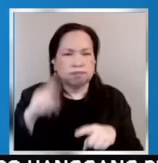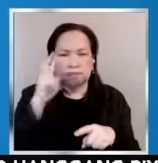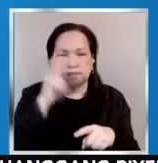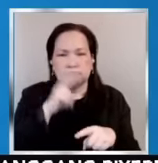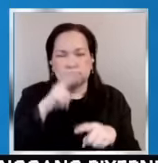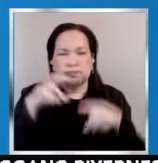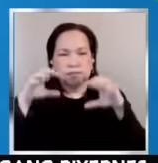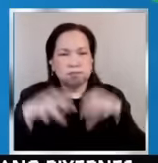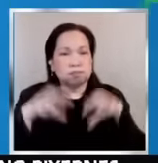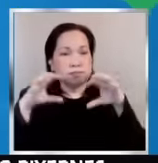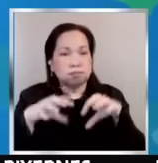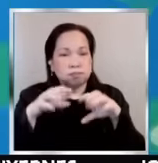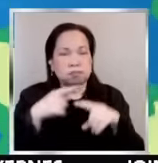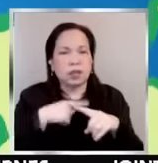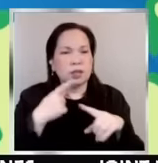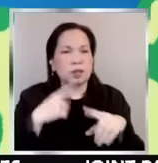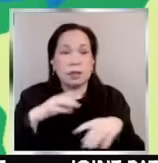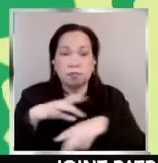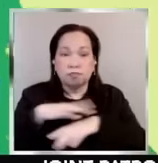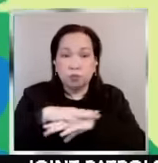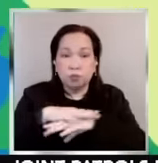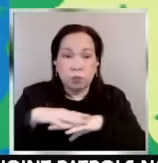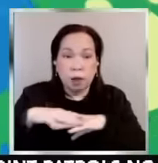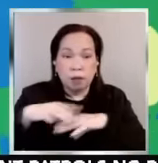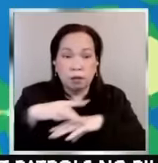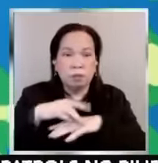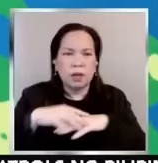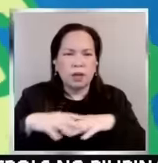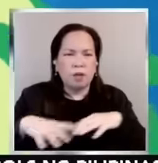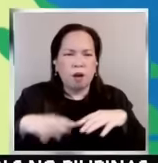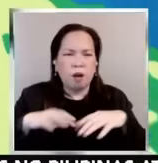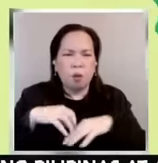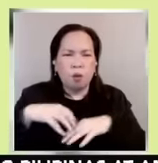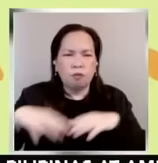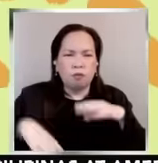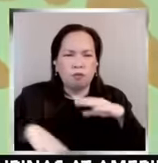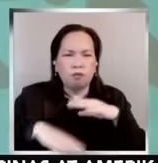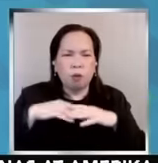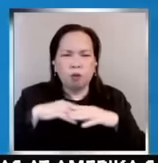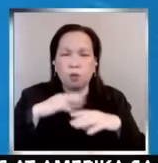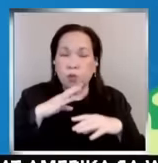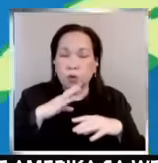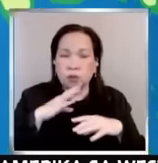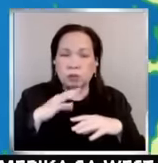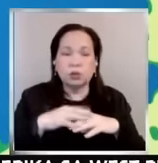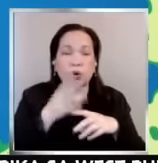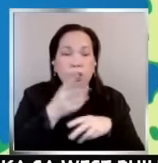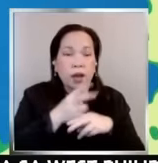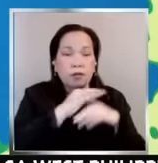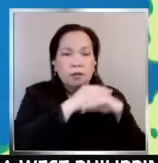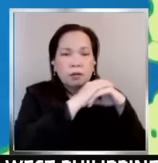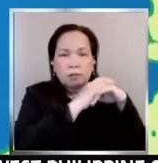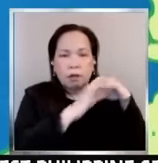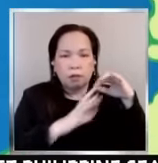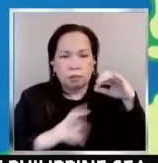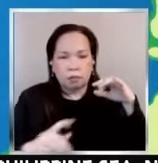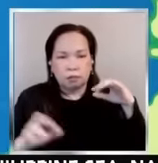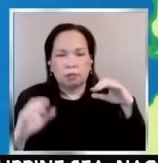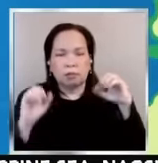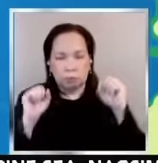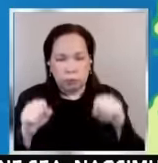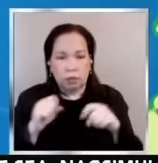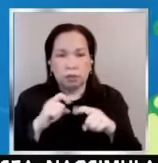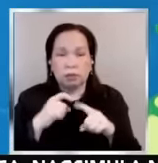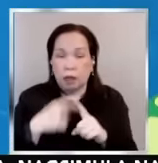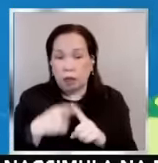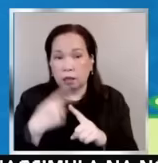posibleng saturated na po ang lupa kaya posible pa rin ang baha o landslide. Samantala, may mga pag-ulan din sa Mindanao katulad ho